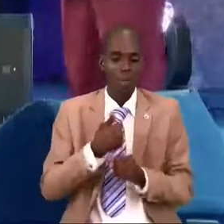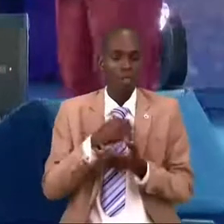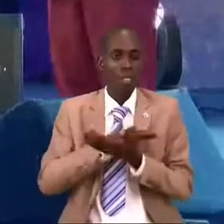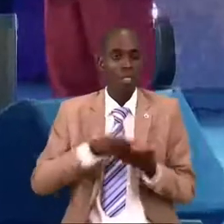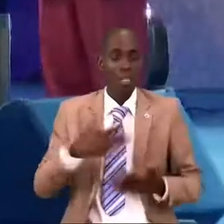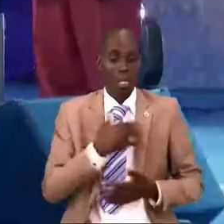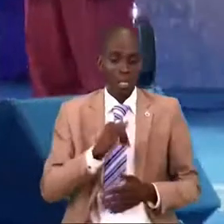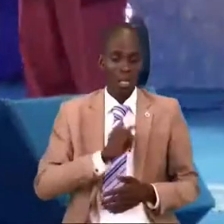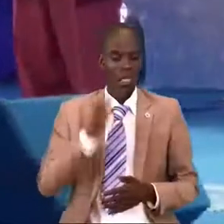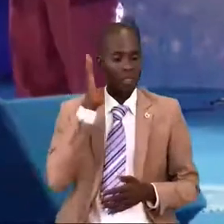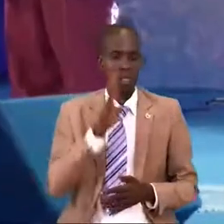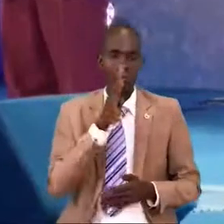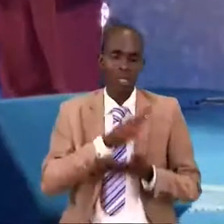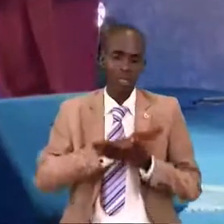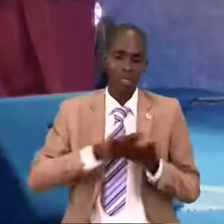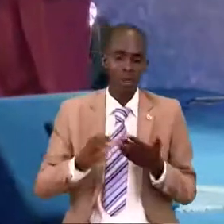neige.